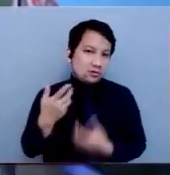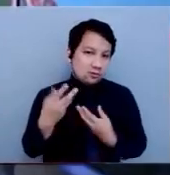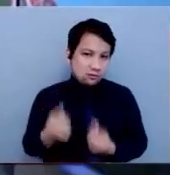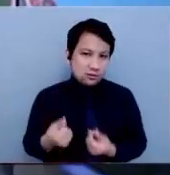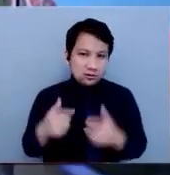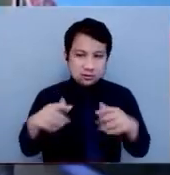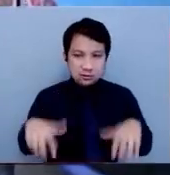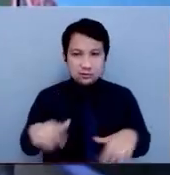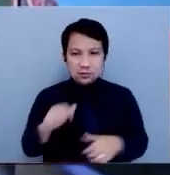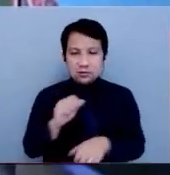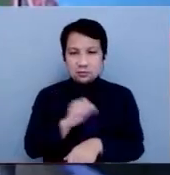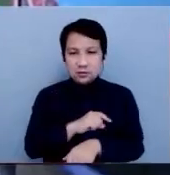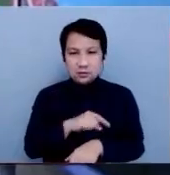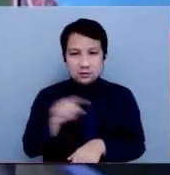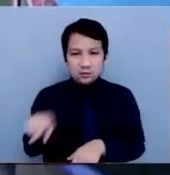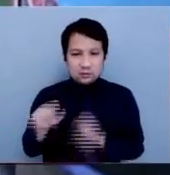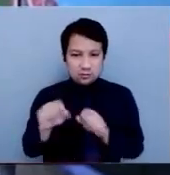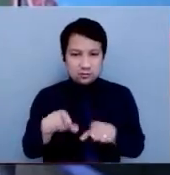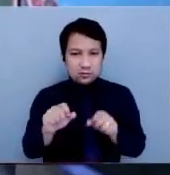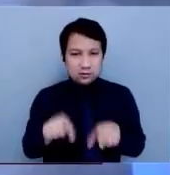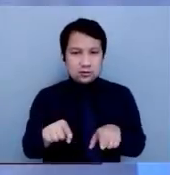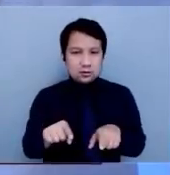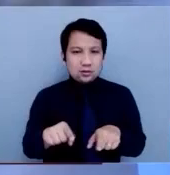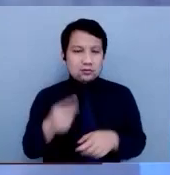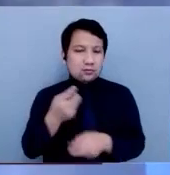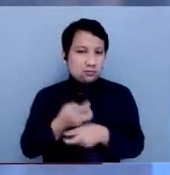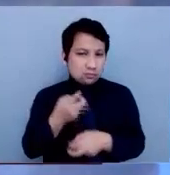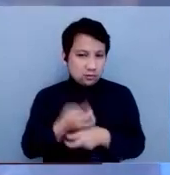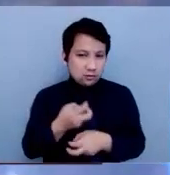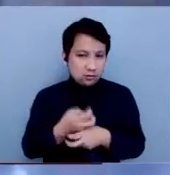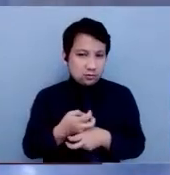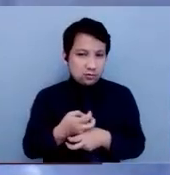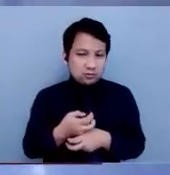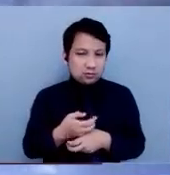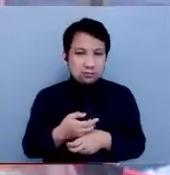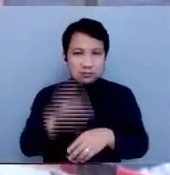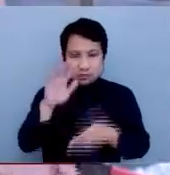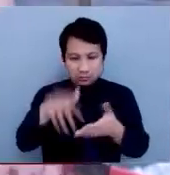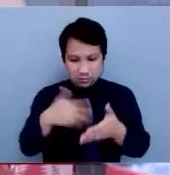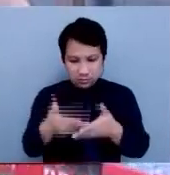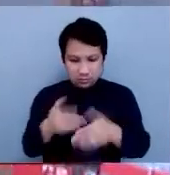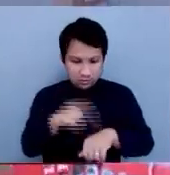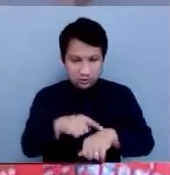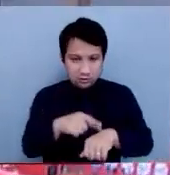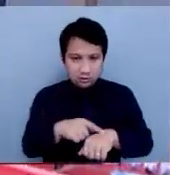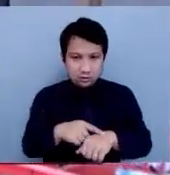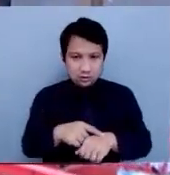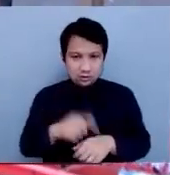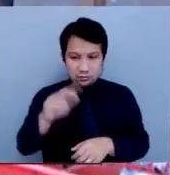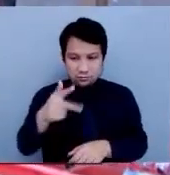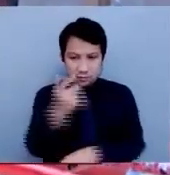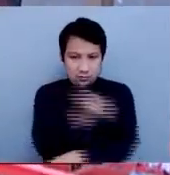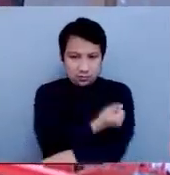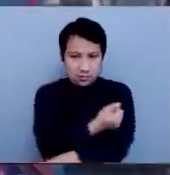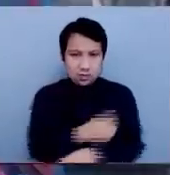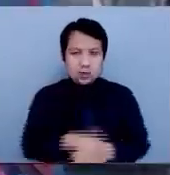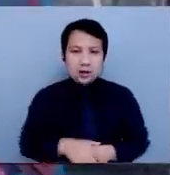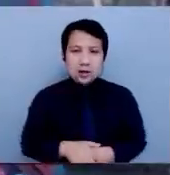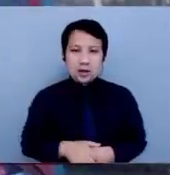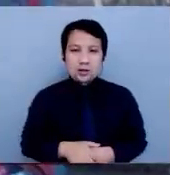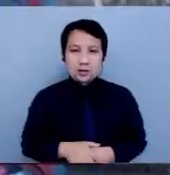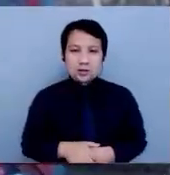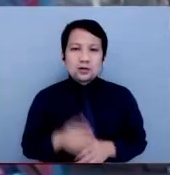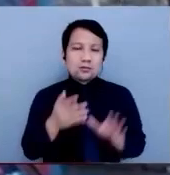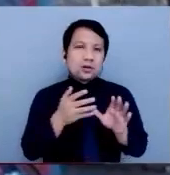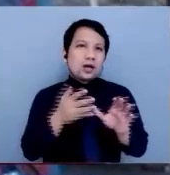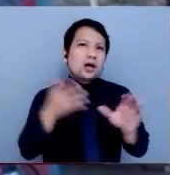Ang vendor naman na si Kenneth, nahihirapan ding maghanap ng oras para magpa-booster shot. Bukod sa sobrang haba po